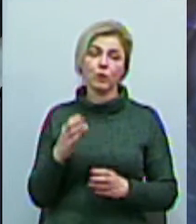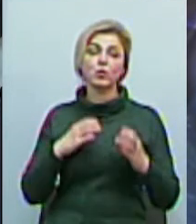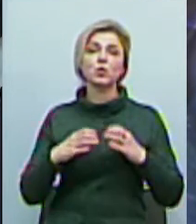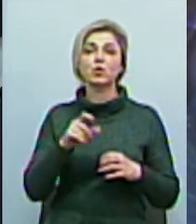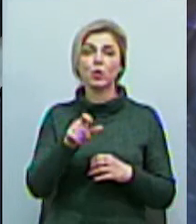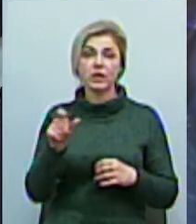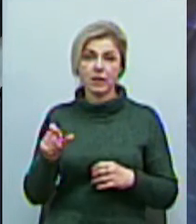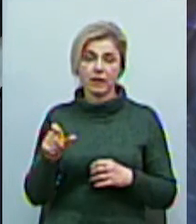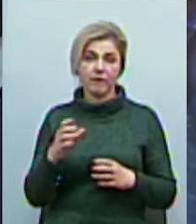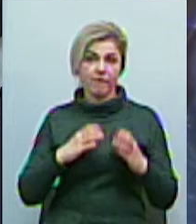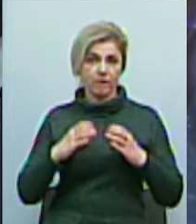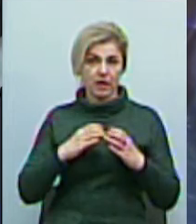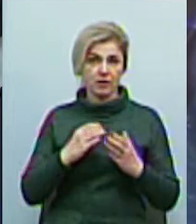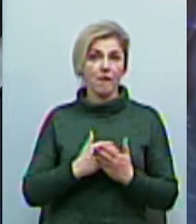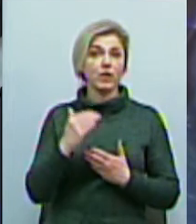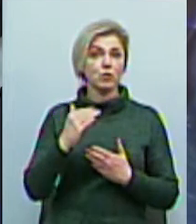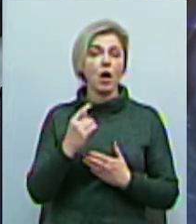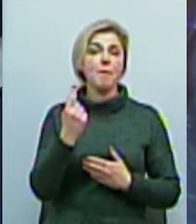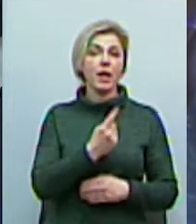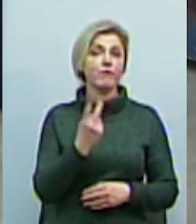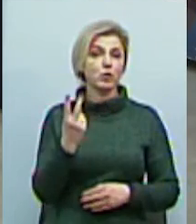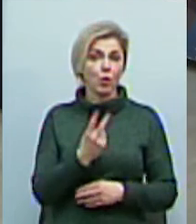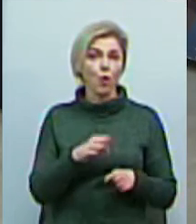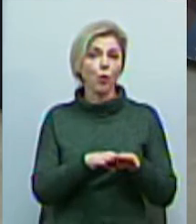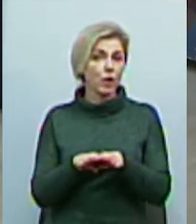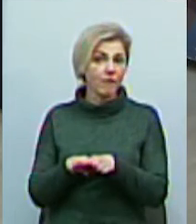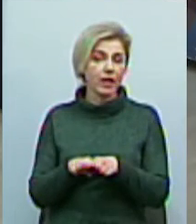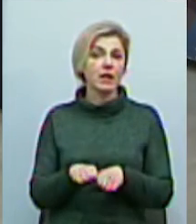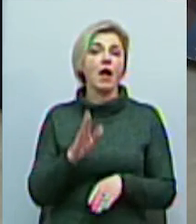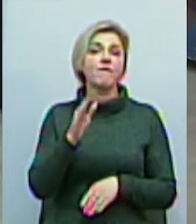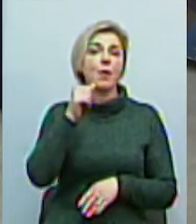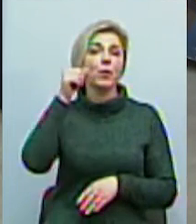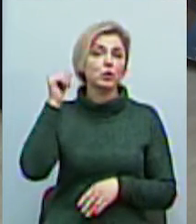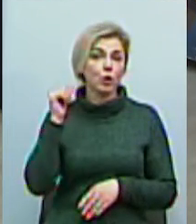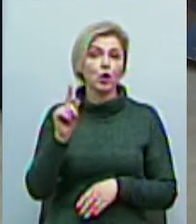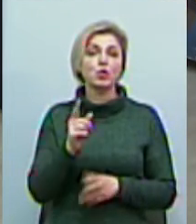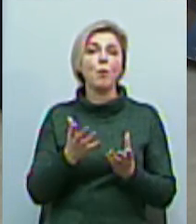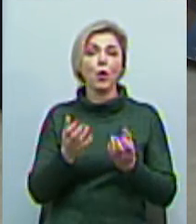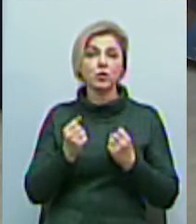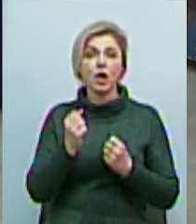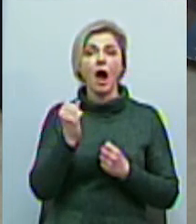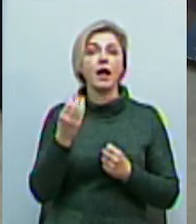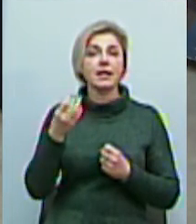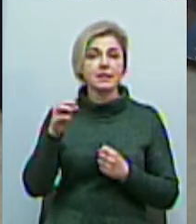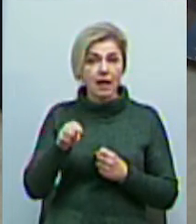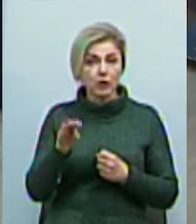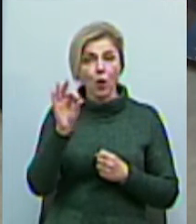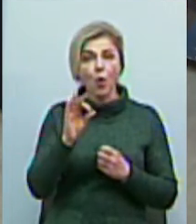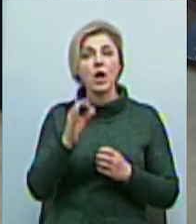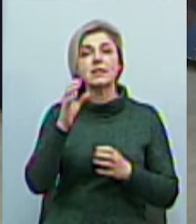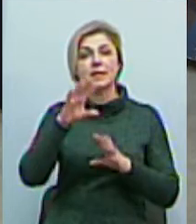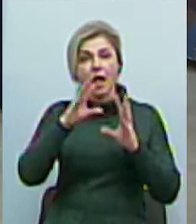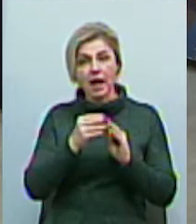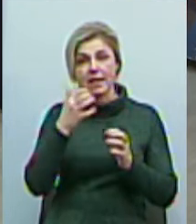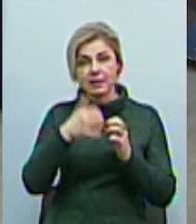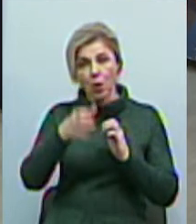студентів вищих навчальних закладів 1-2 рівня акредитації. В минулому році, щоб отримати атестат про загальну середню освіту,